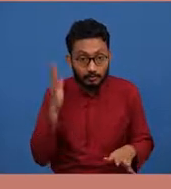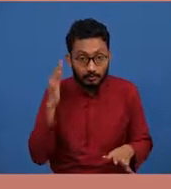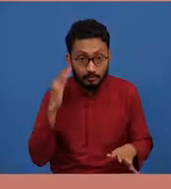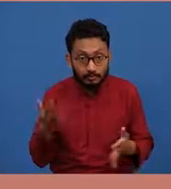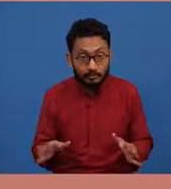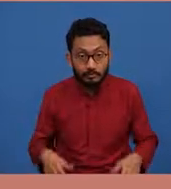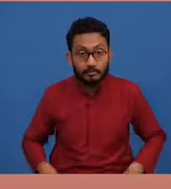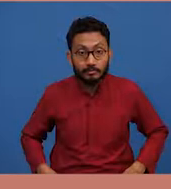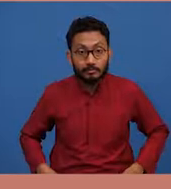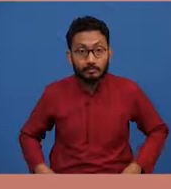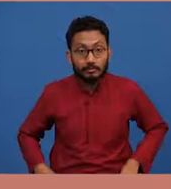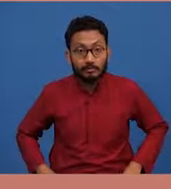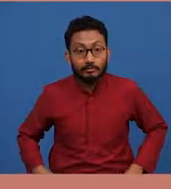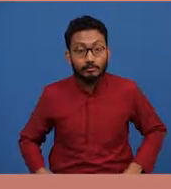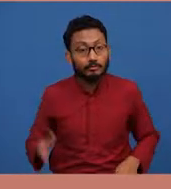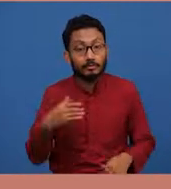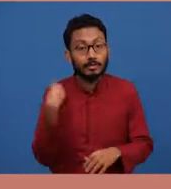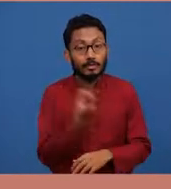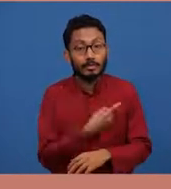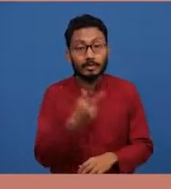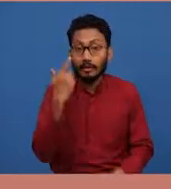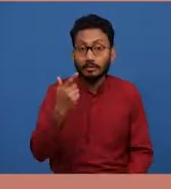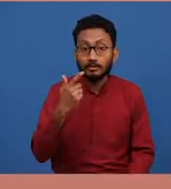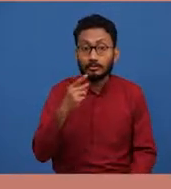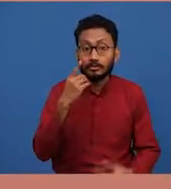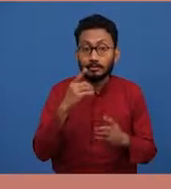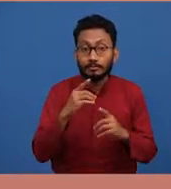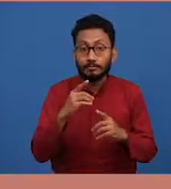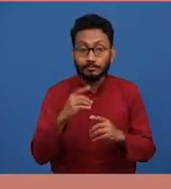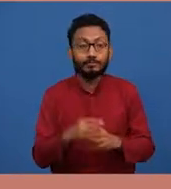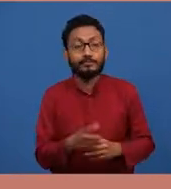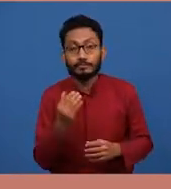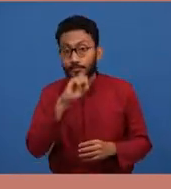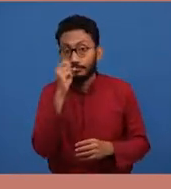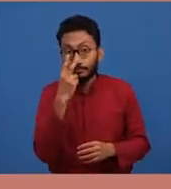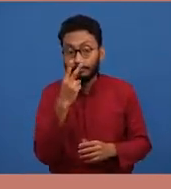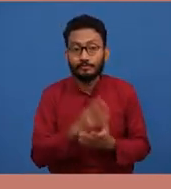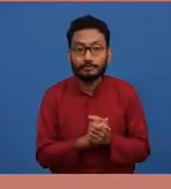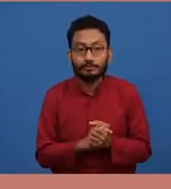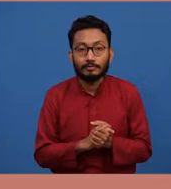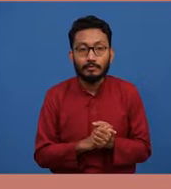Mari kita lihat jawapan yang telah dibuat oleh John.